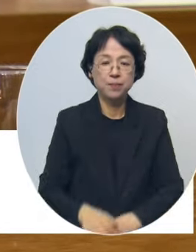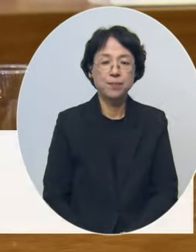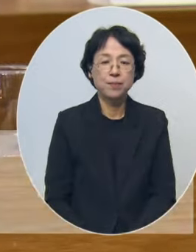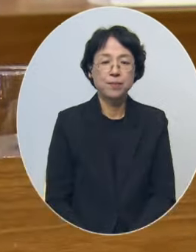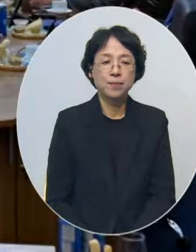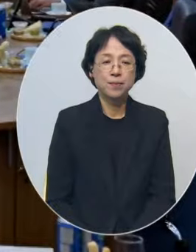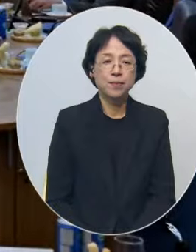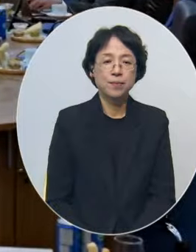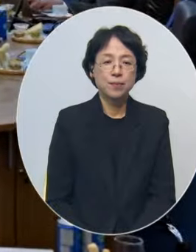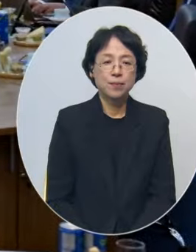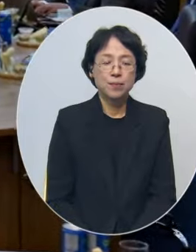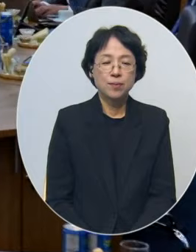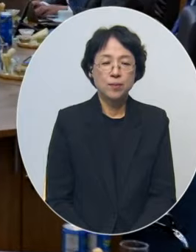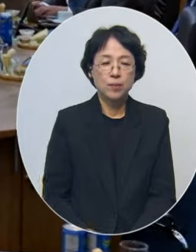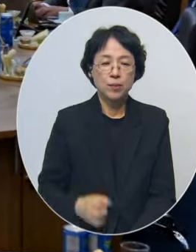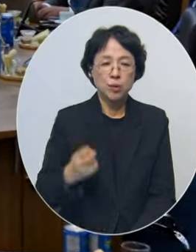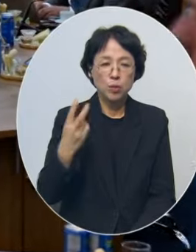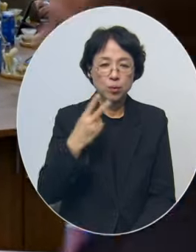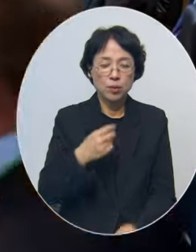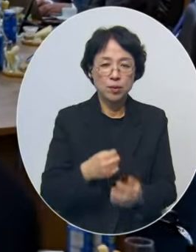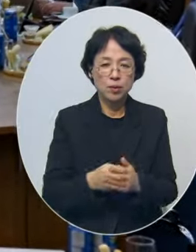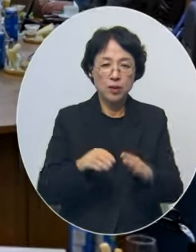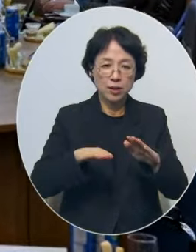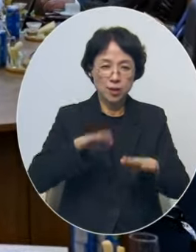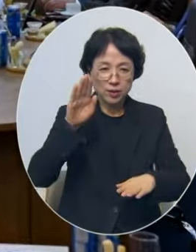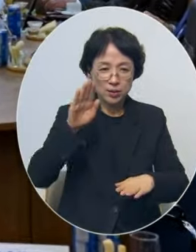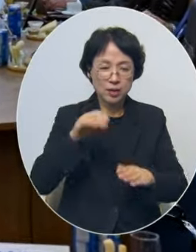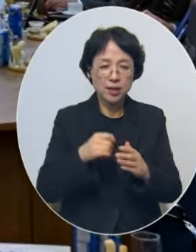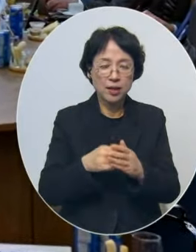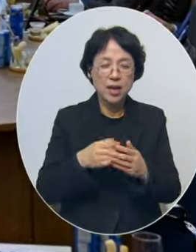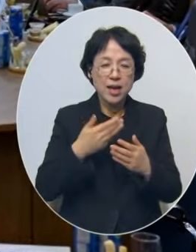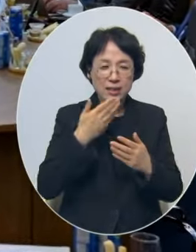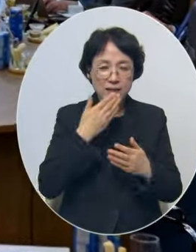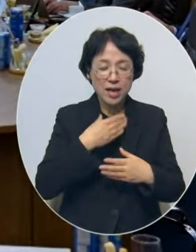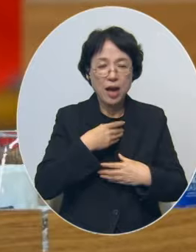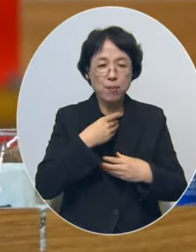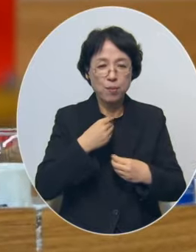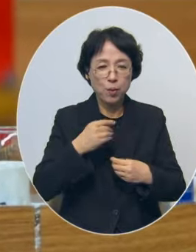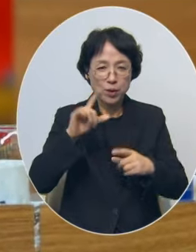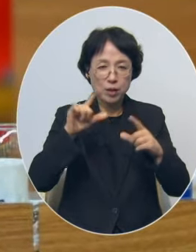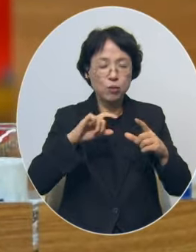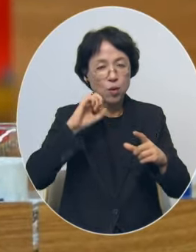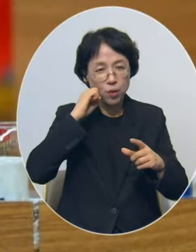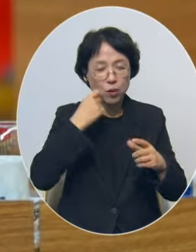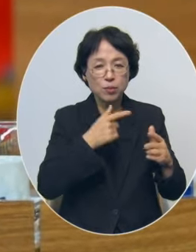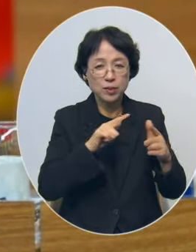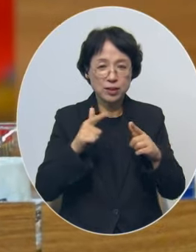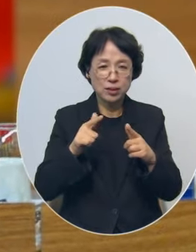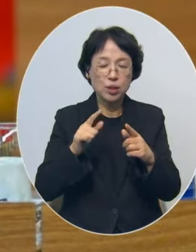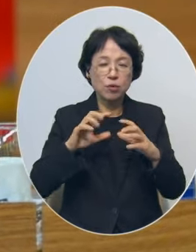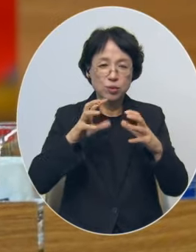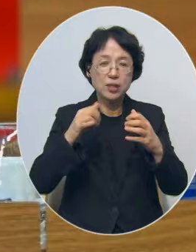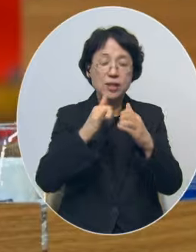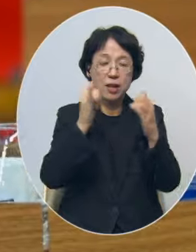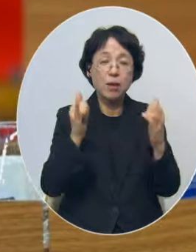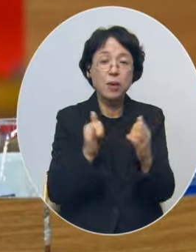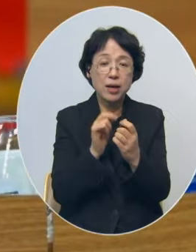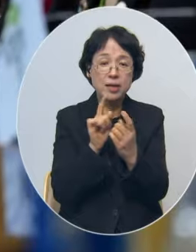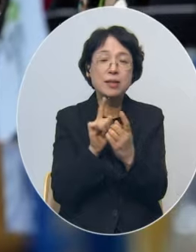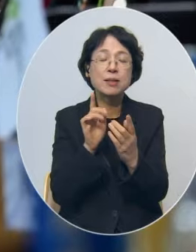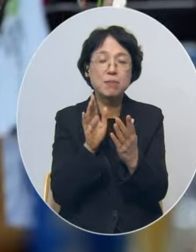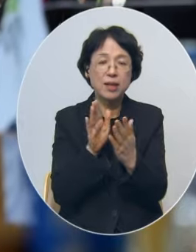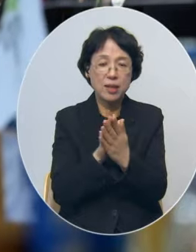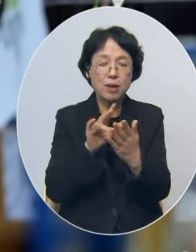동참하겠습니다. 또 계층 간 격차와 식량 안보, 기후 위기 등 국제사회가 직면한 문제에 우리나라의 기여